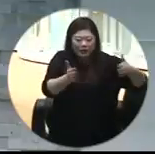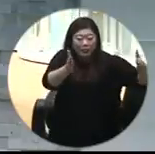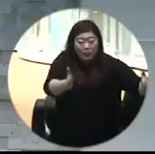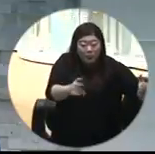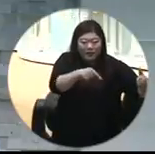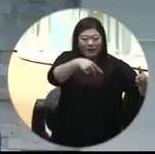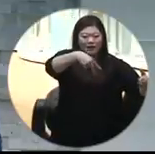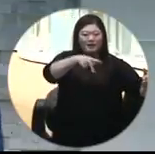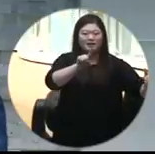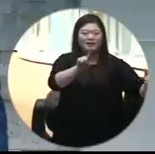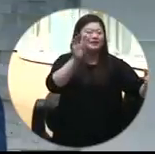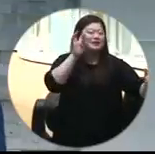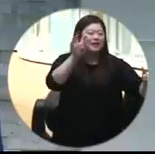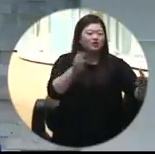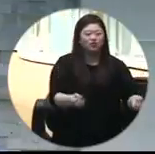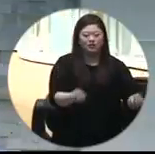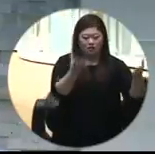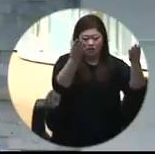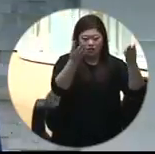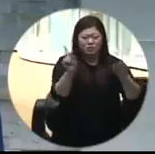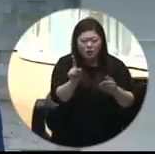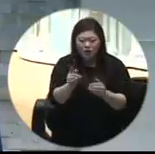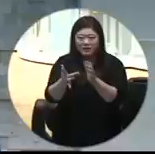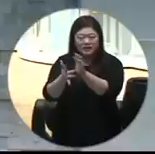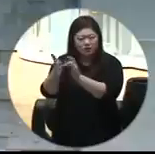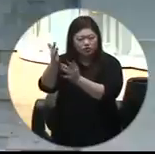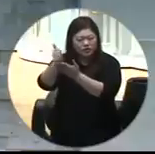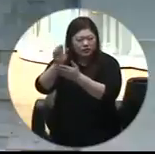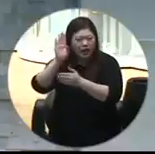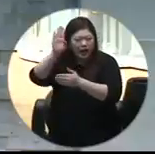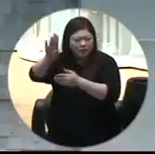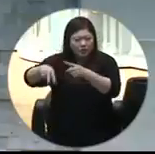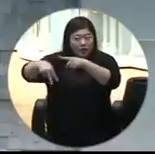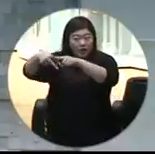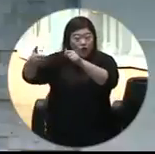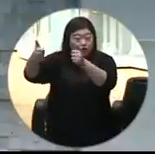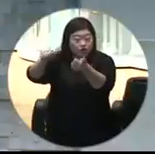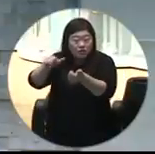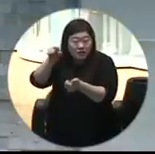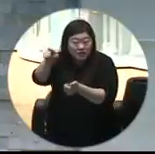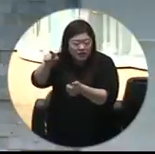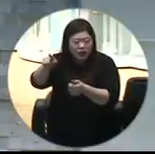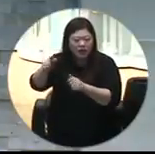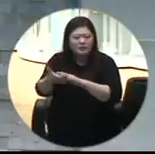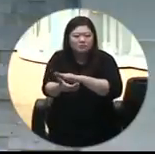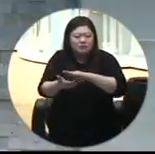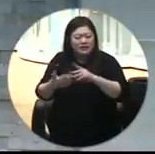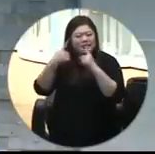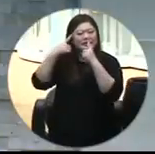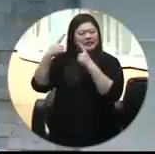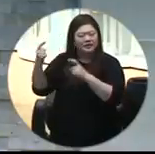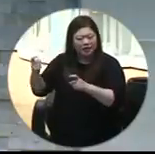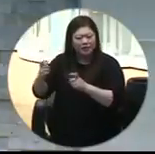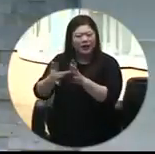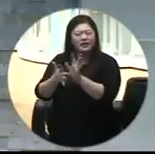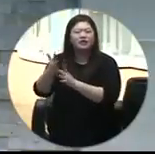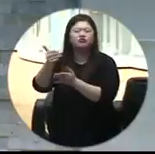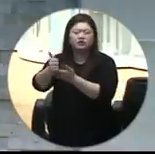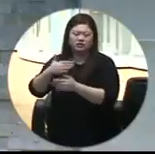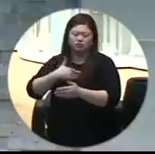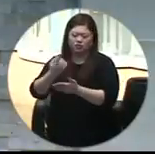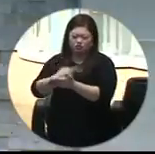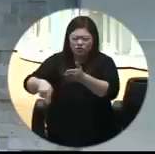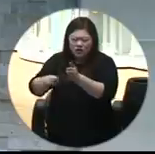그리스도의 십자가와 고난을 생각하면서 우리 죄를 회개하고 경건한 삶을 다짐하는